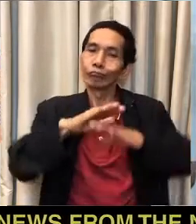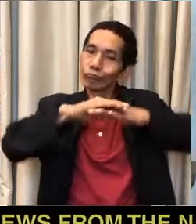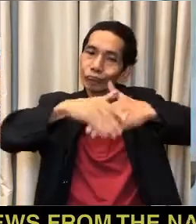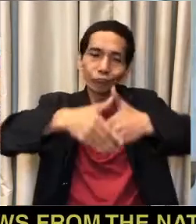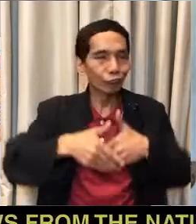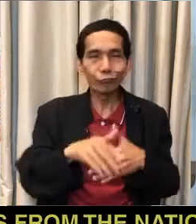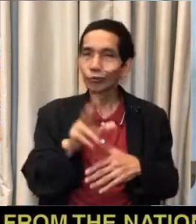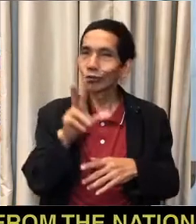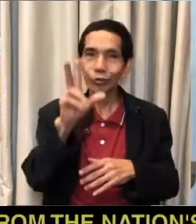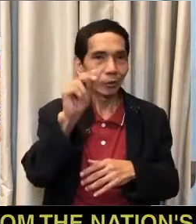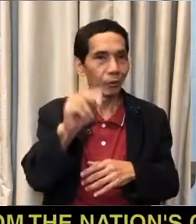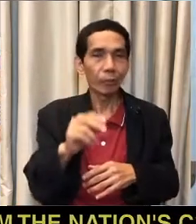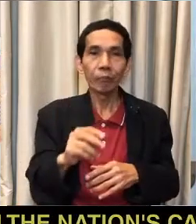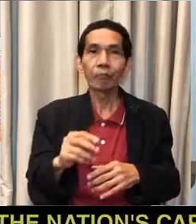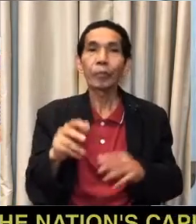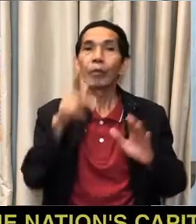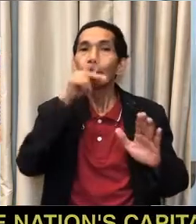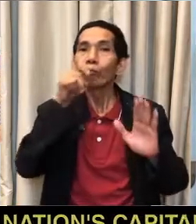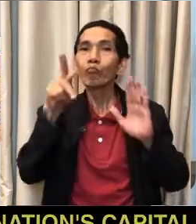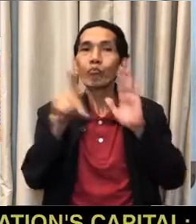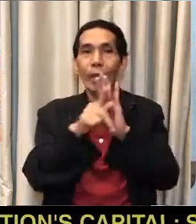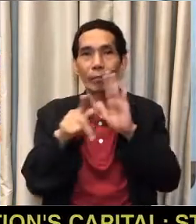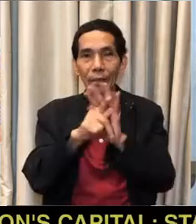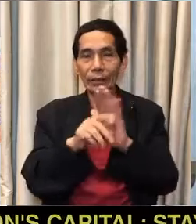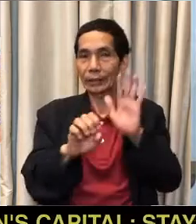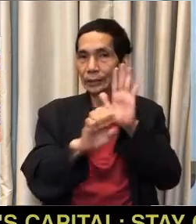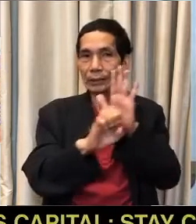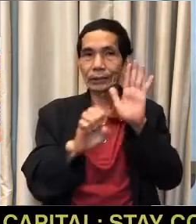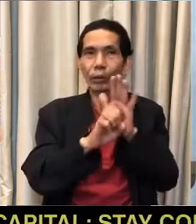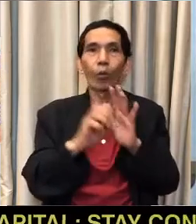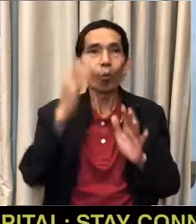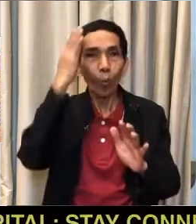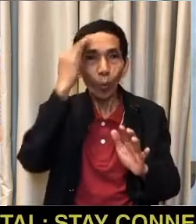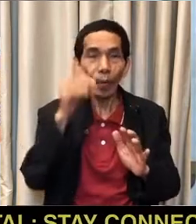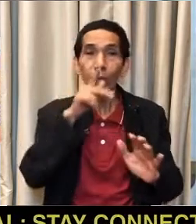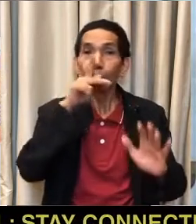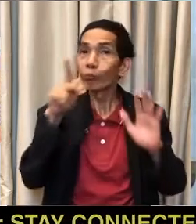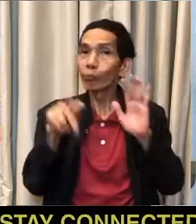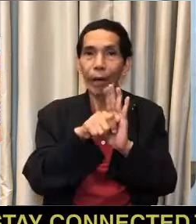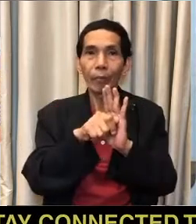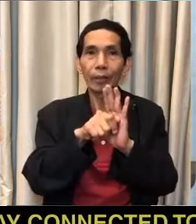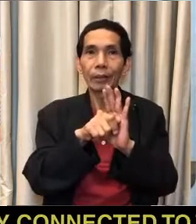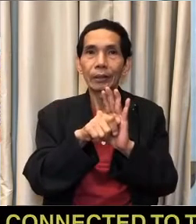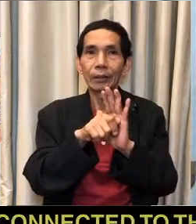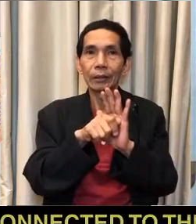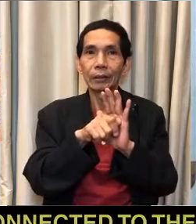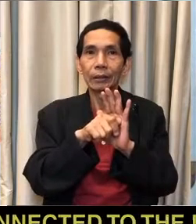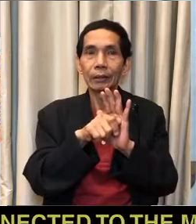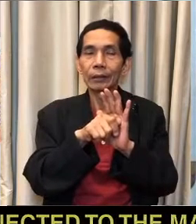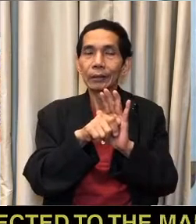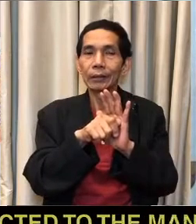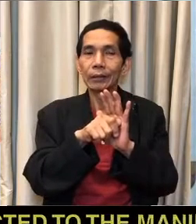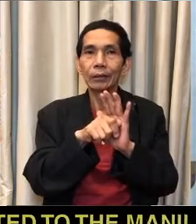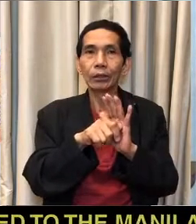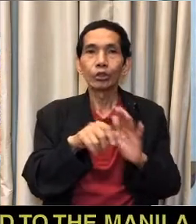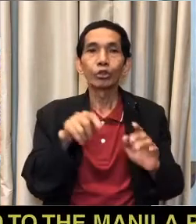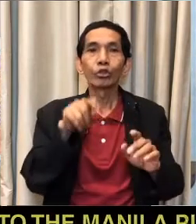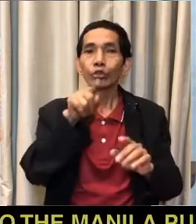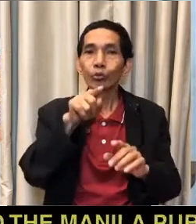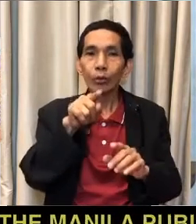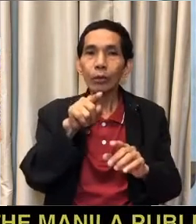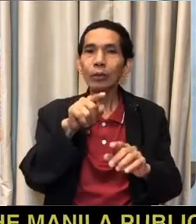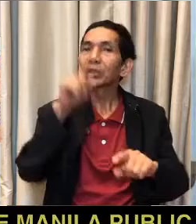yan. Oh, sa mga private naman, halimbawa private, baka sila sa private eh, hindi sila nahagip. Hindi po